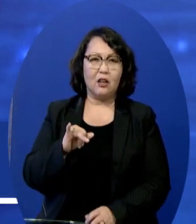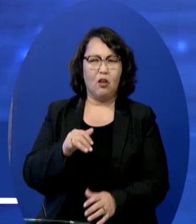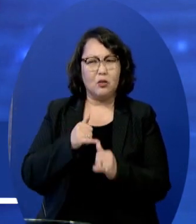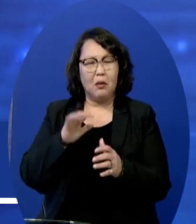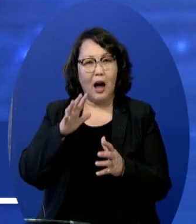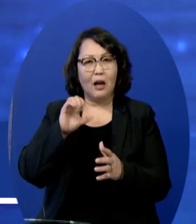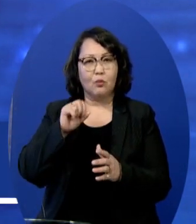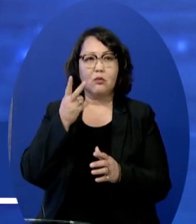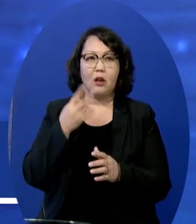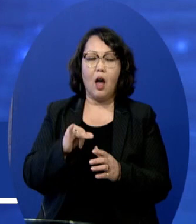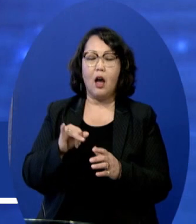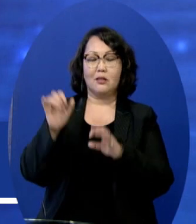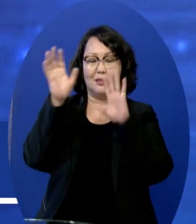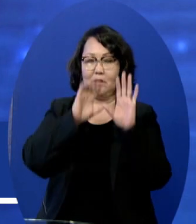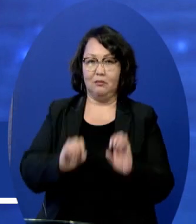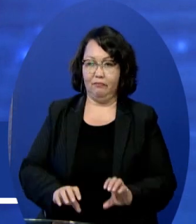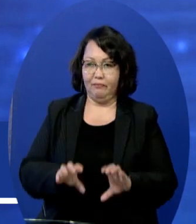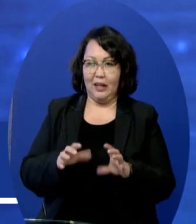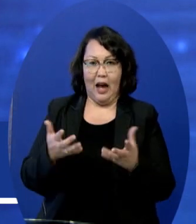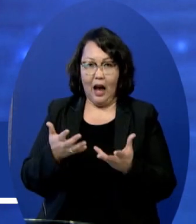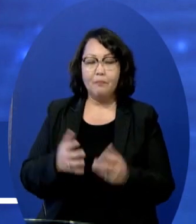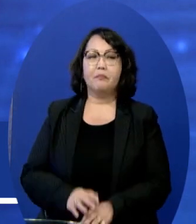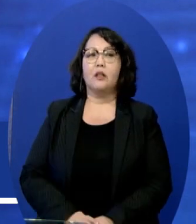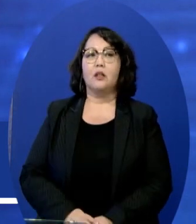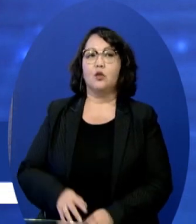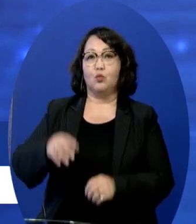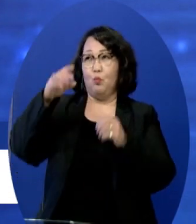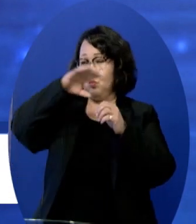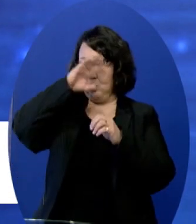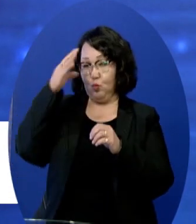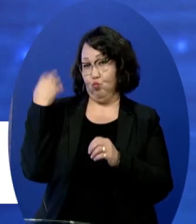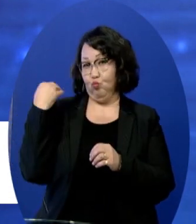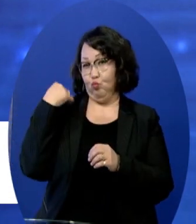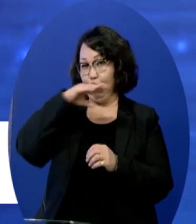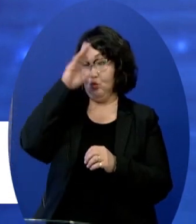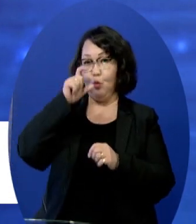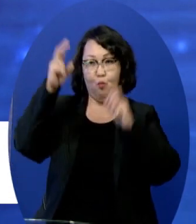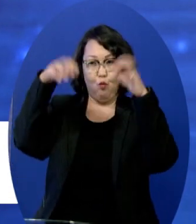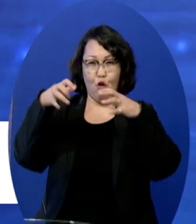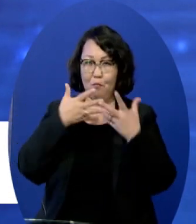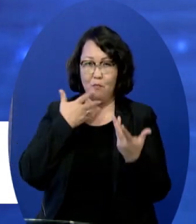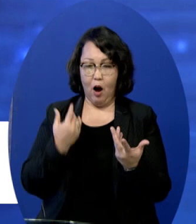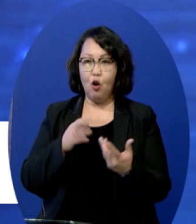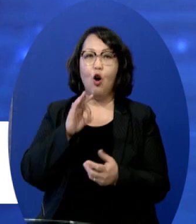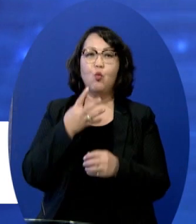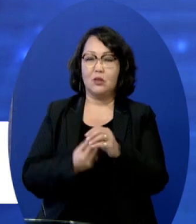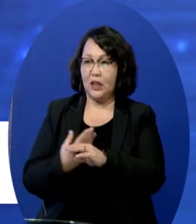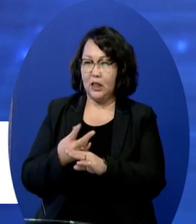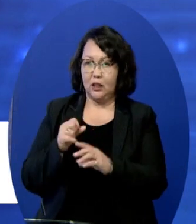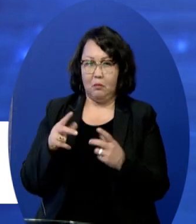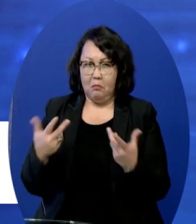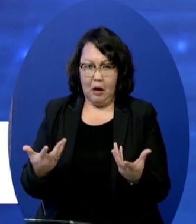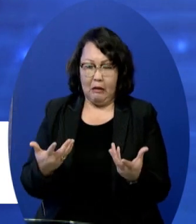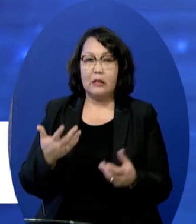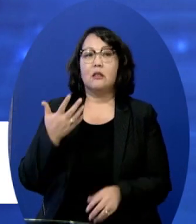энэ 100 шилт тааруудаа болсон. За бэлчээрийн даац хэтэрсэн аймаг сумдууд дээр үнэлгээ хийсэн. Бүх аймаг сумдыг нэг үрчлээ одоо эрсдлийн үнэлгээ хийж гаргасан